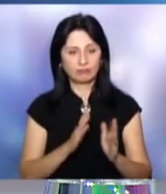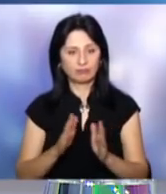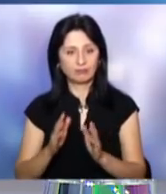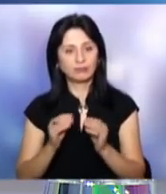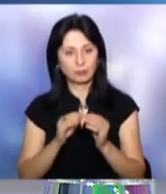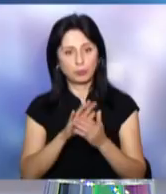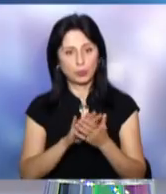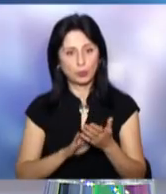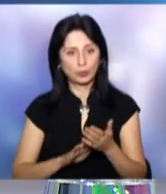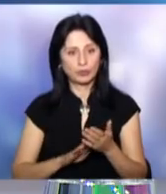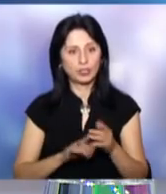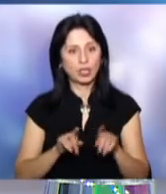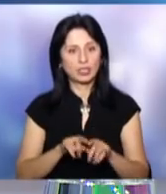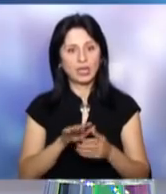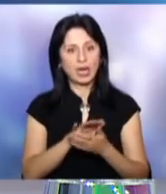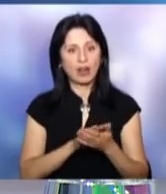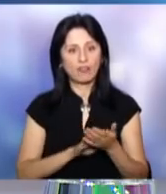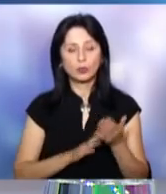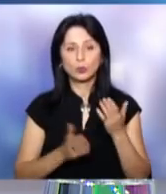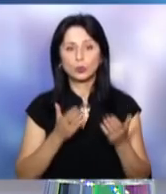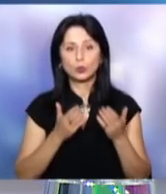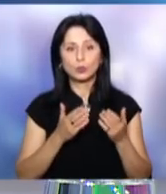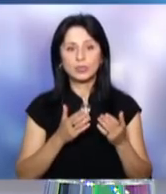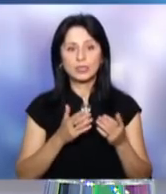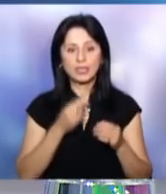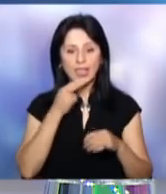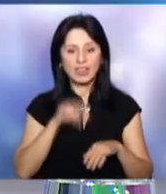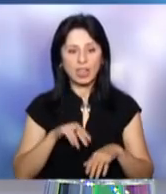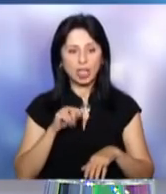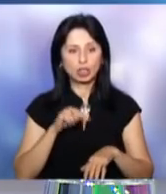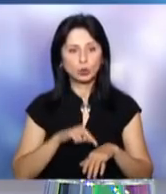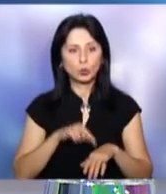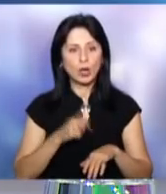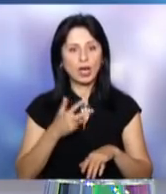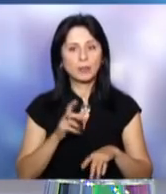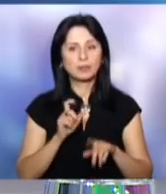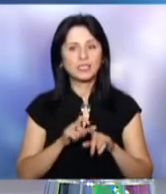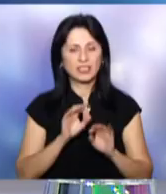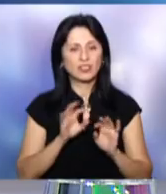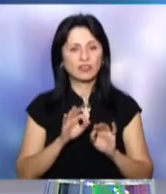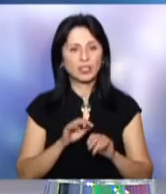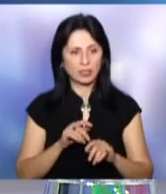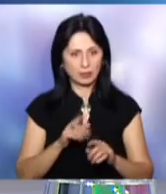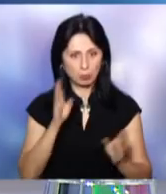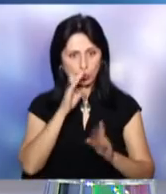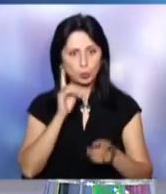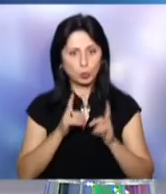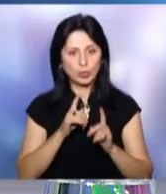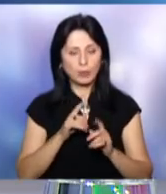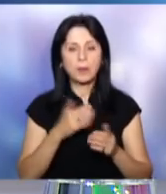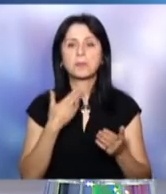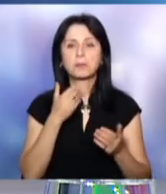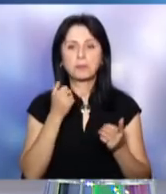ტრადიცია და ასევე გავაგრძელოთ. თუმცა დანაშაულის განცდაზე რამდენიმე სიტყვით რო ვთქვათ. რამდენად ბუნებრივია, რომ